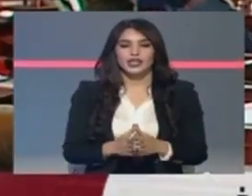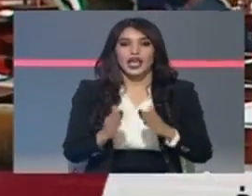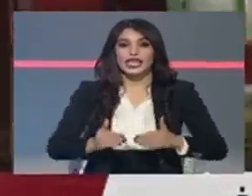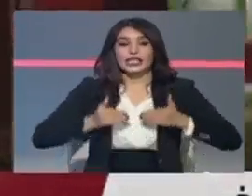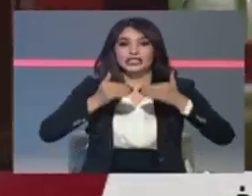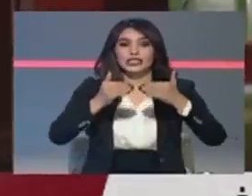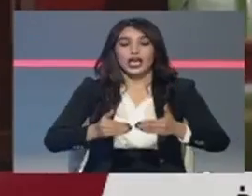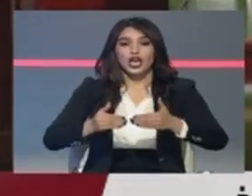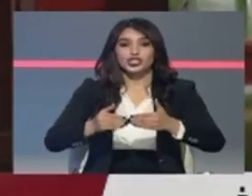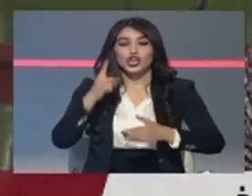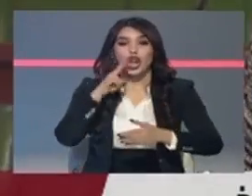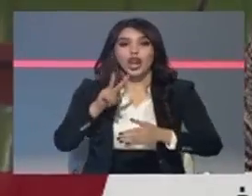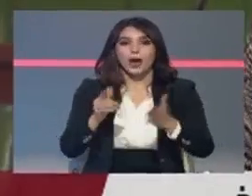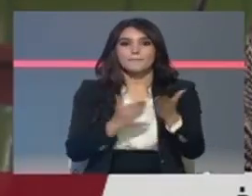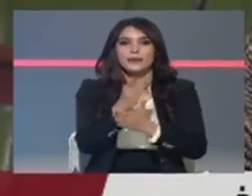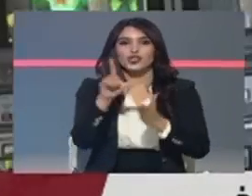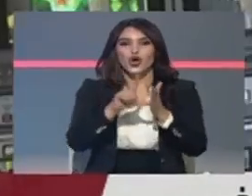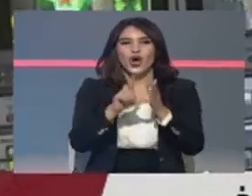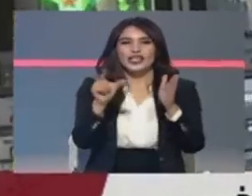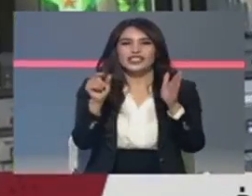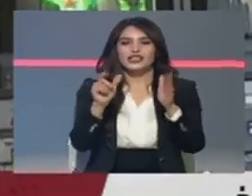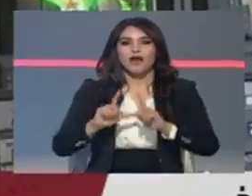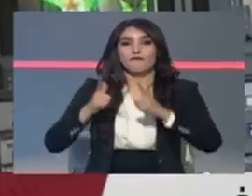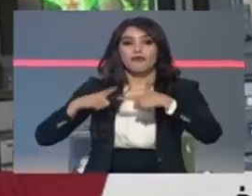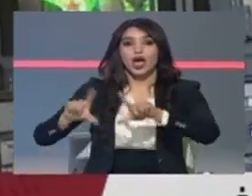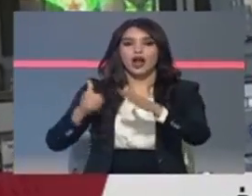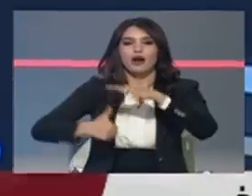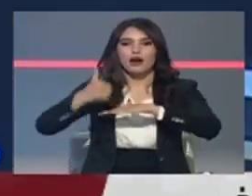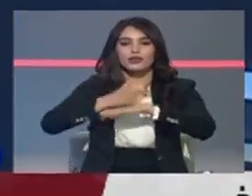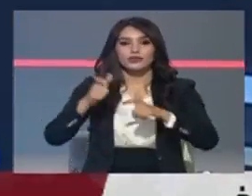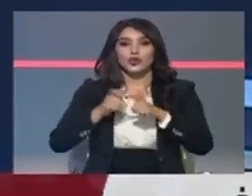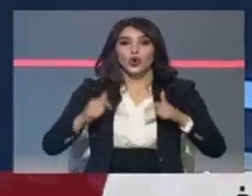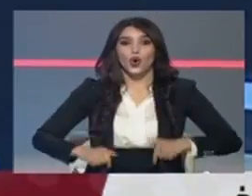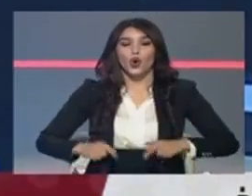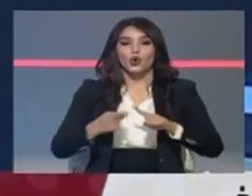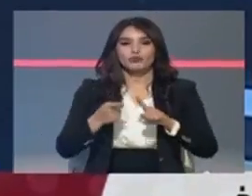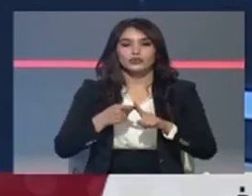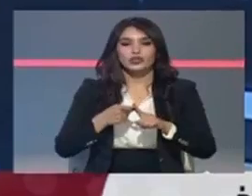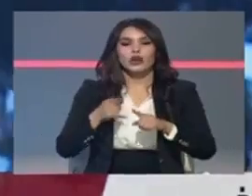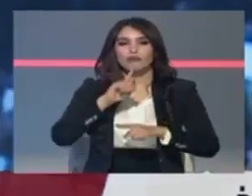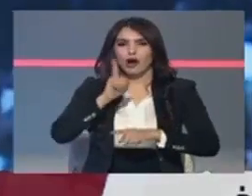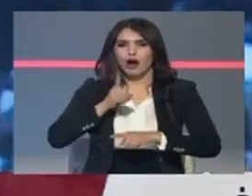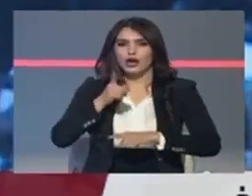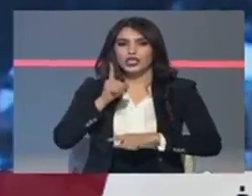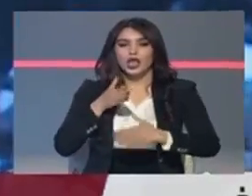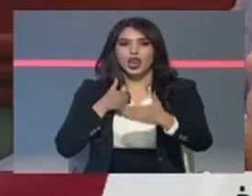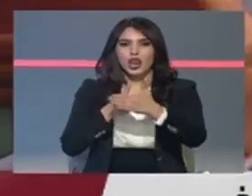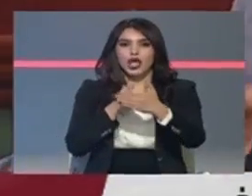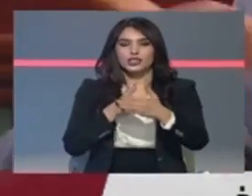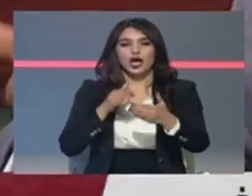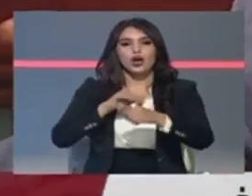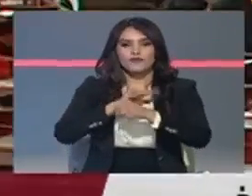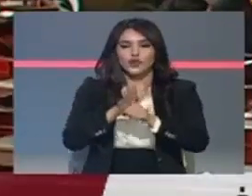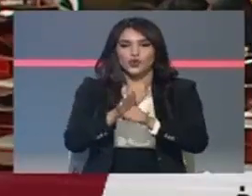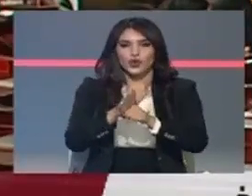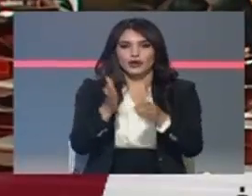تأجيل النظر إلى يوم غد في مشروع القانون المتعلق بالتفويض إلى رئيس الحكومة في إصدار مراسيم لمجابهة تداعيات